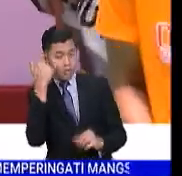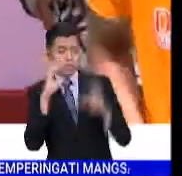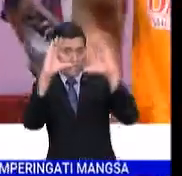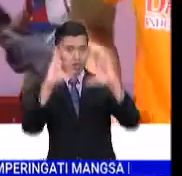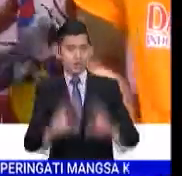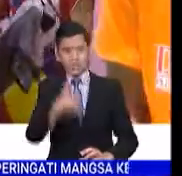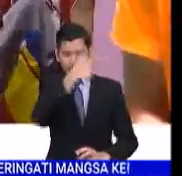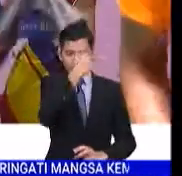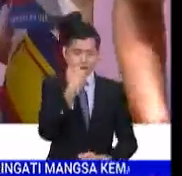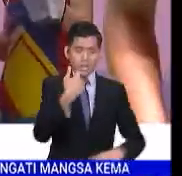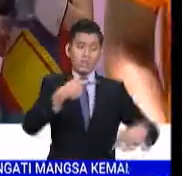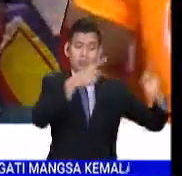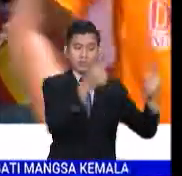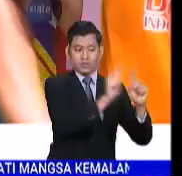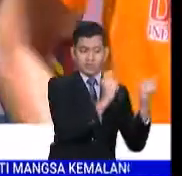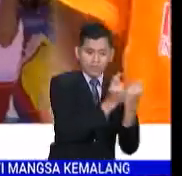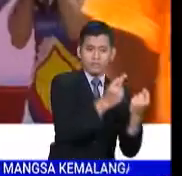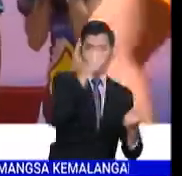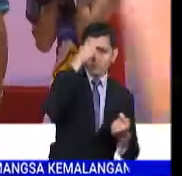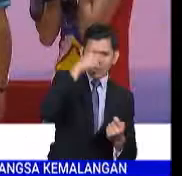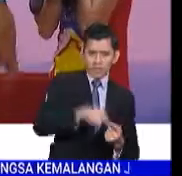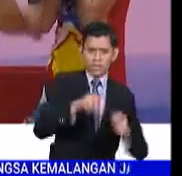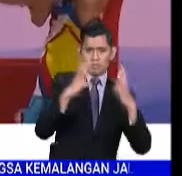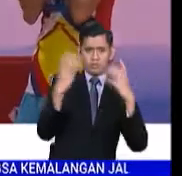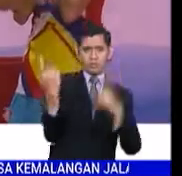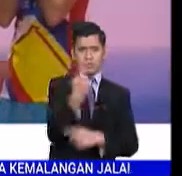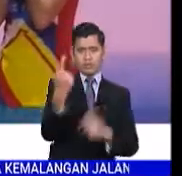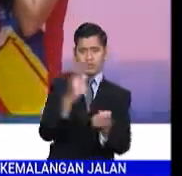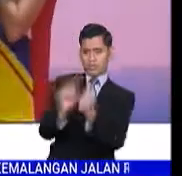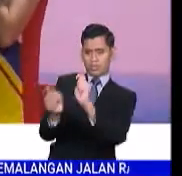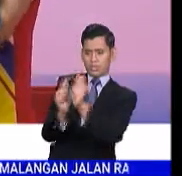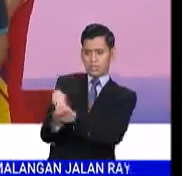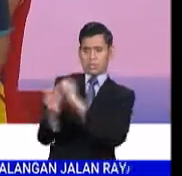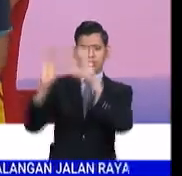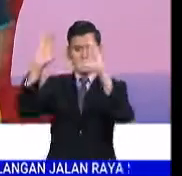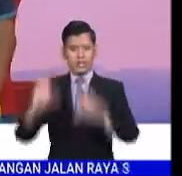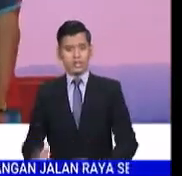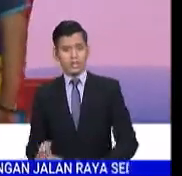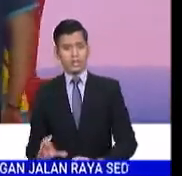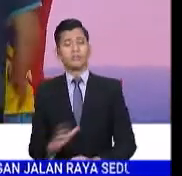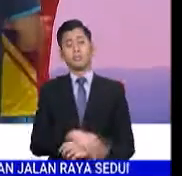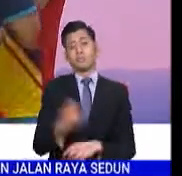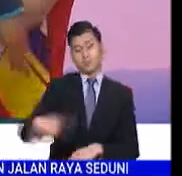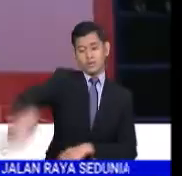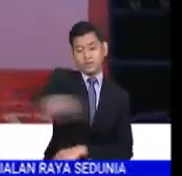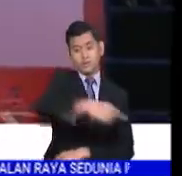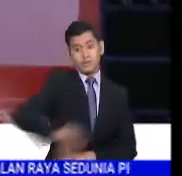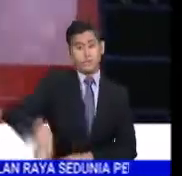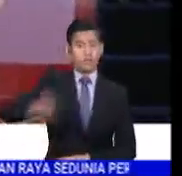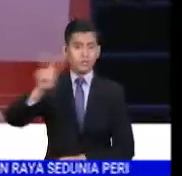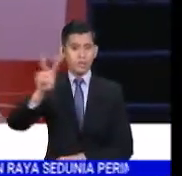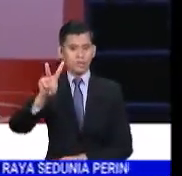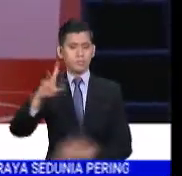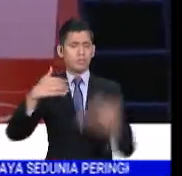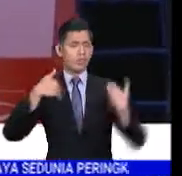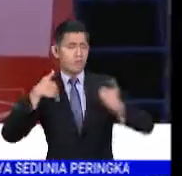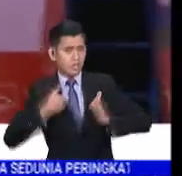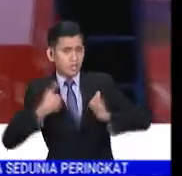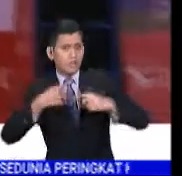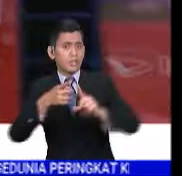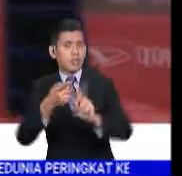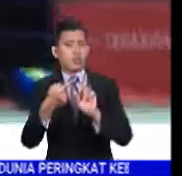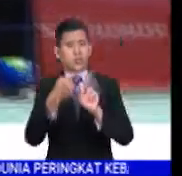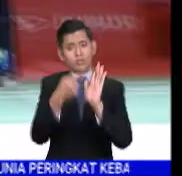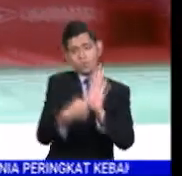kerap menukar strategi sekaligus menyaksikan mereka tewas 17-21. Pada set kedua, kepenatan mula terpancar di